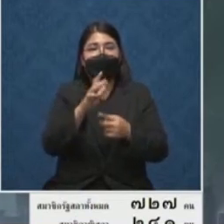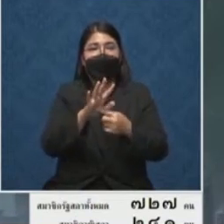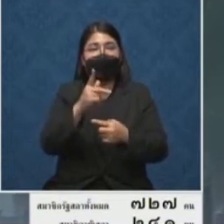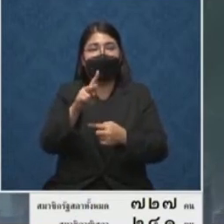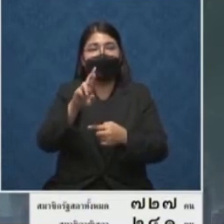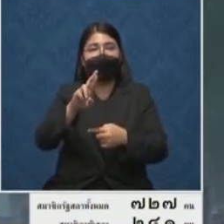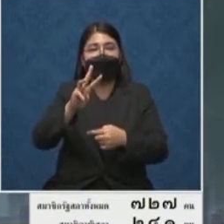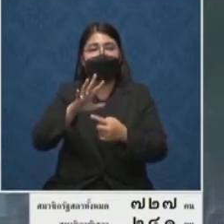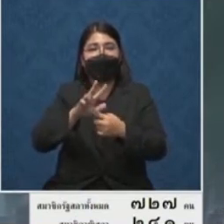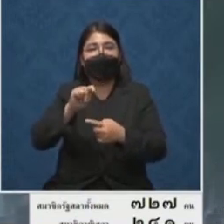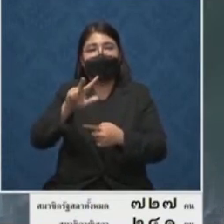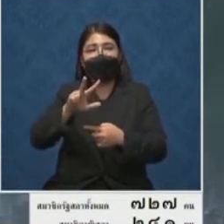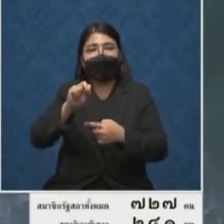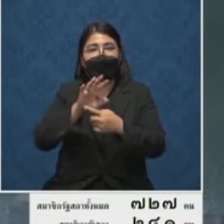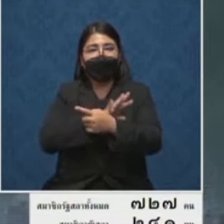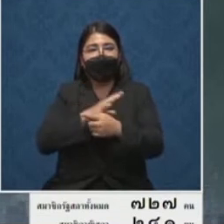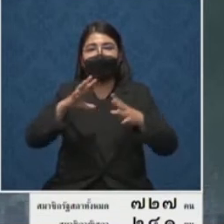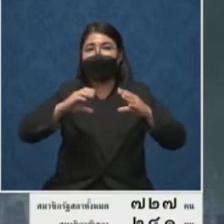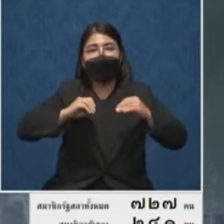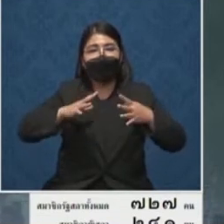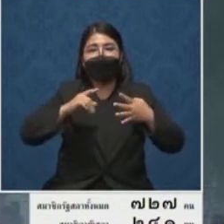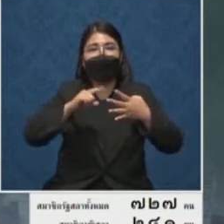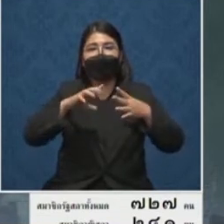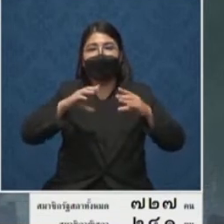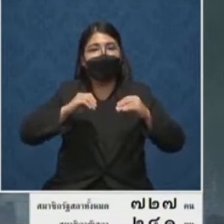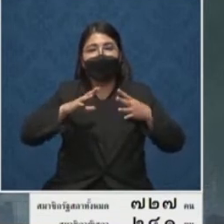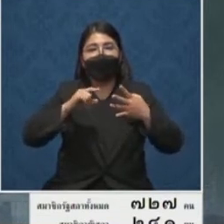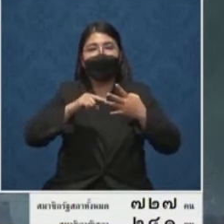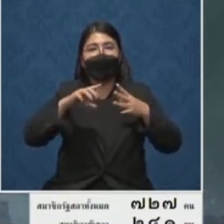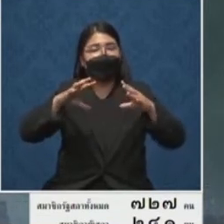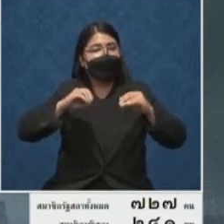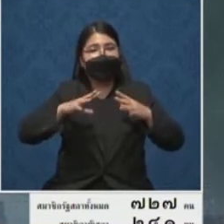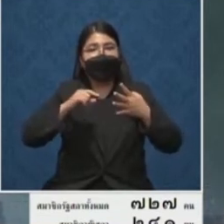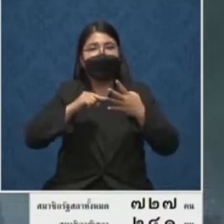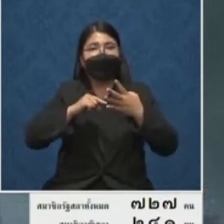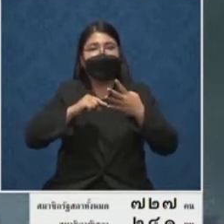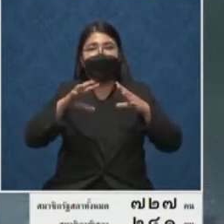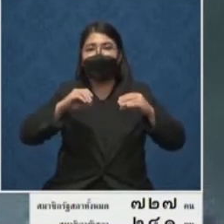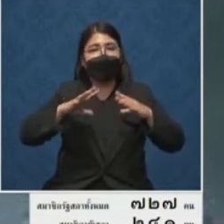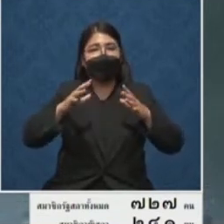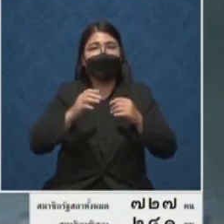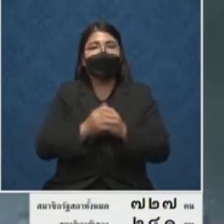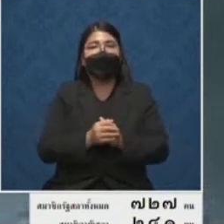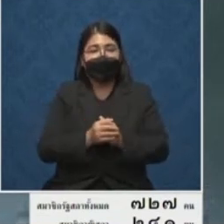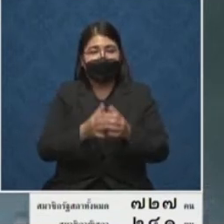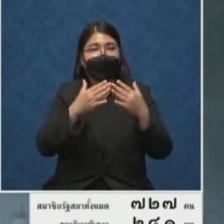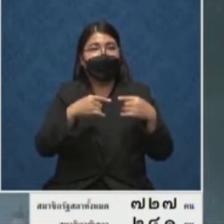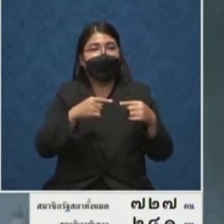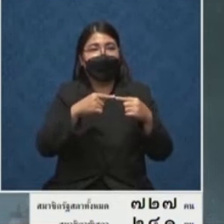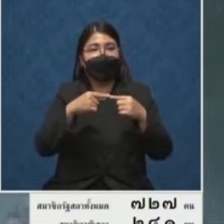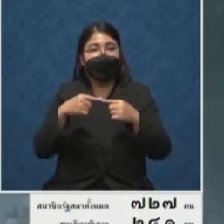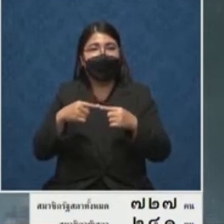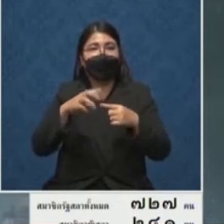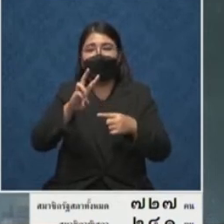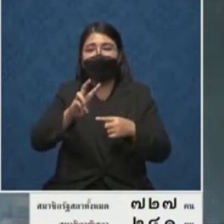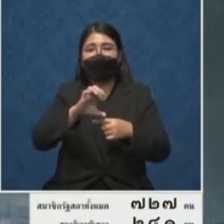695นายอัครวัฒน์อัศวะเหม 1ไม่รับหลักการ2ไม่รับหลักการ3ไม่รับหลักการ